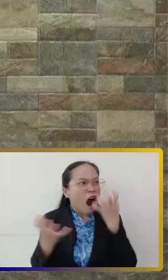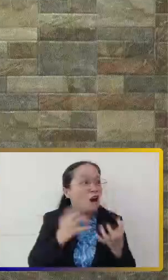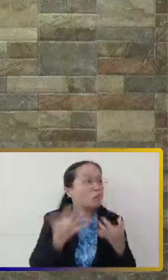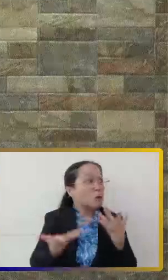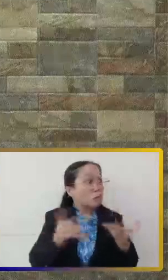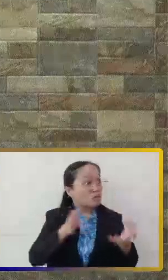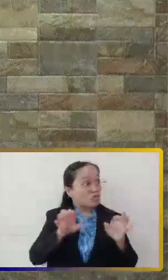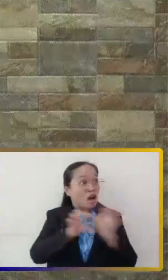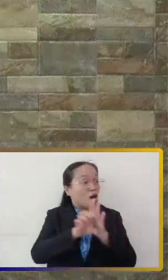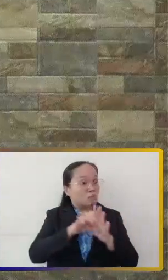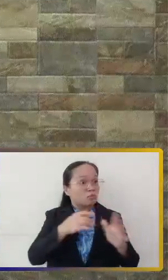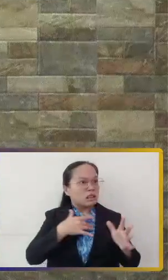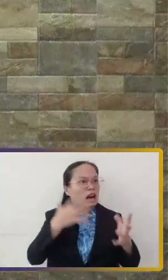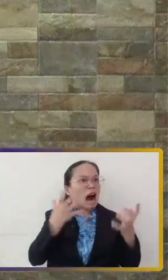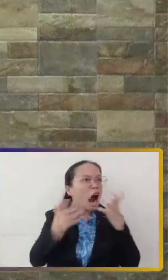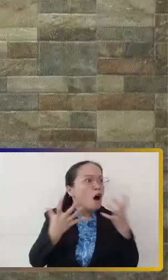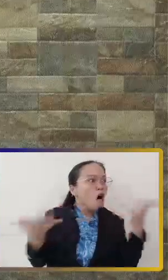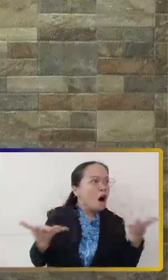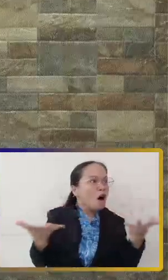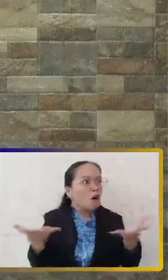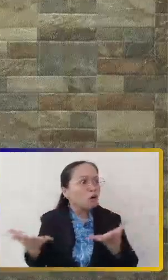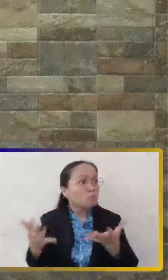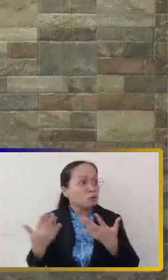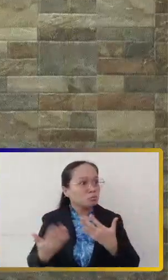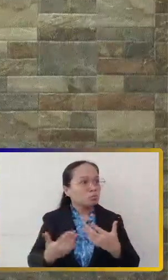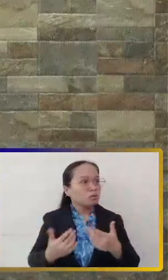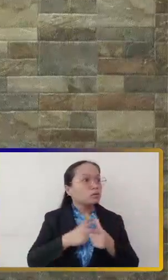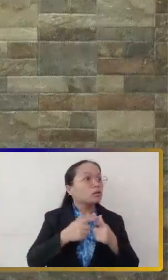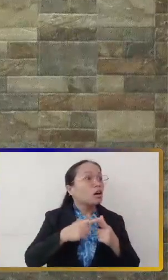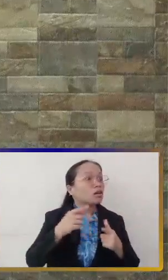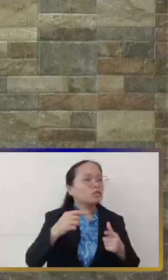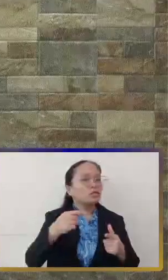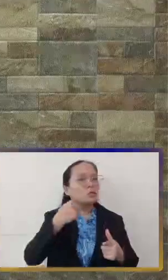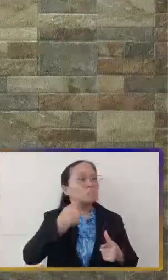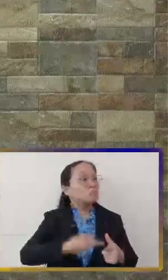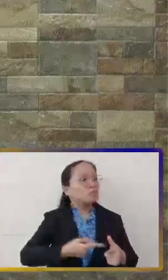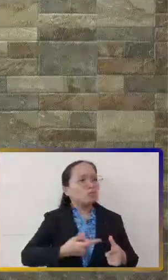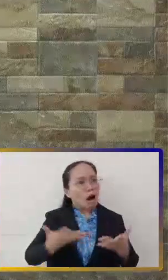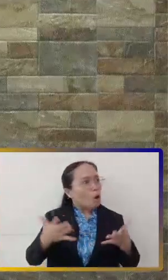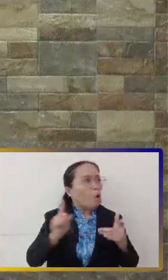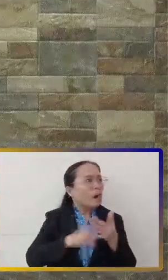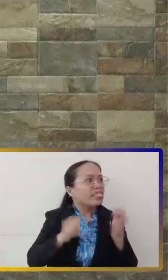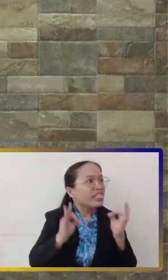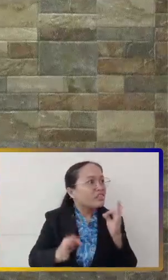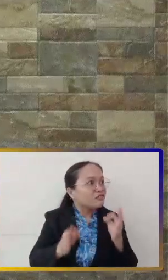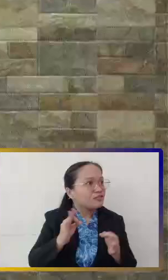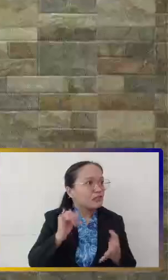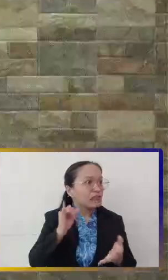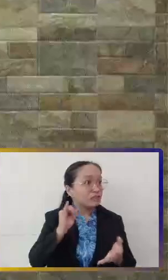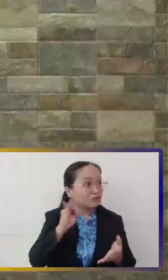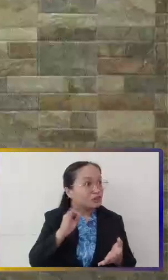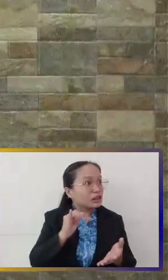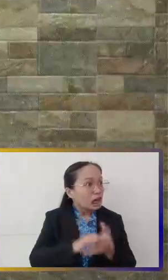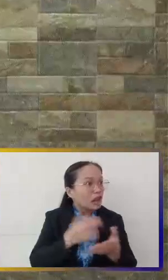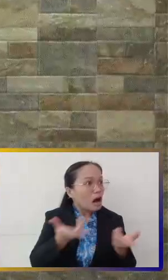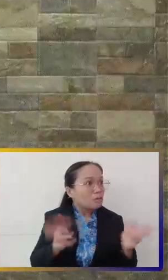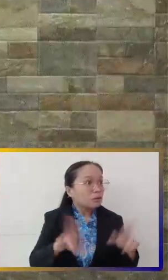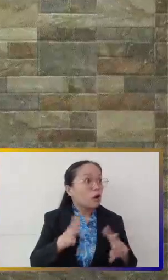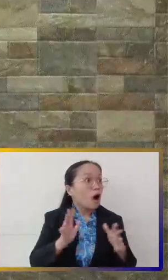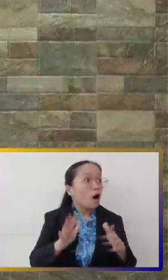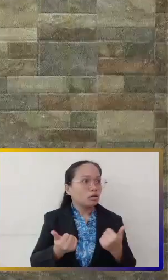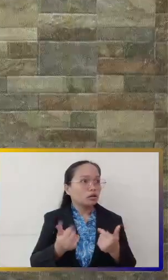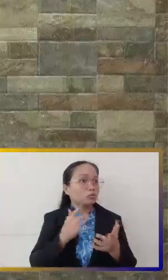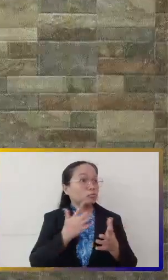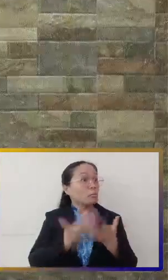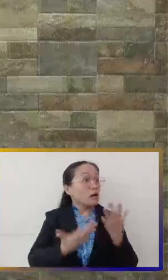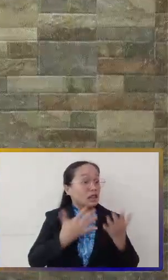ako sa iyo. Bakit? Kanina nakita ko parang relax na relax ka. Sabi ko, oh yeah, libo-libo man na nandiyan sa pera na yan,